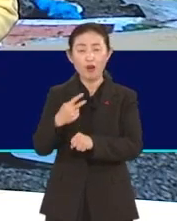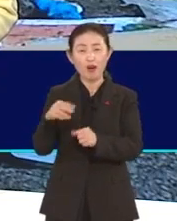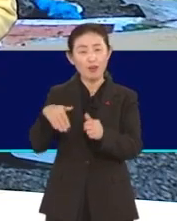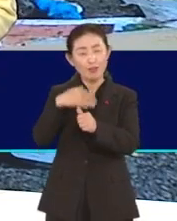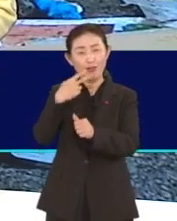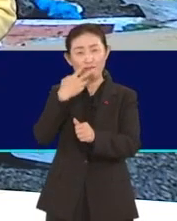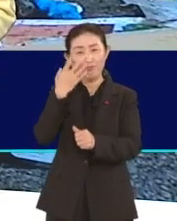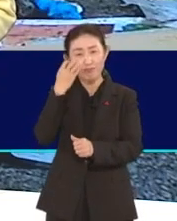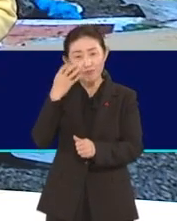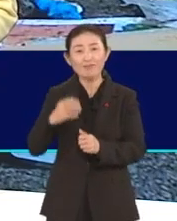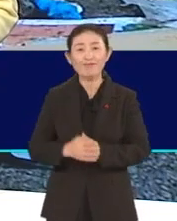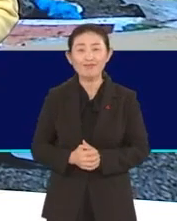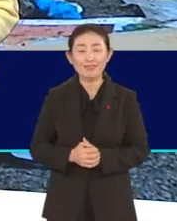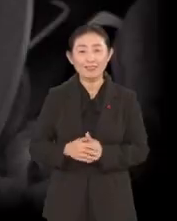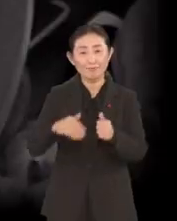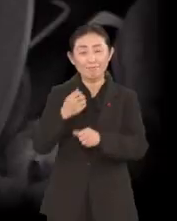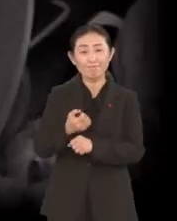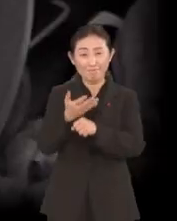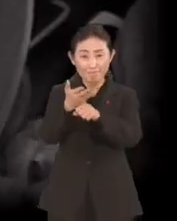단독 보도입니다.